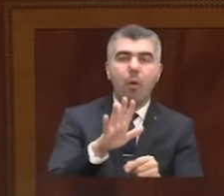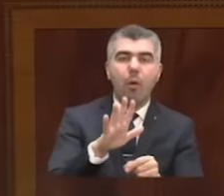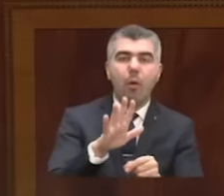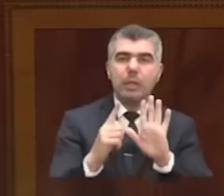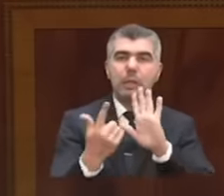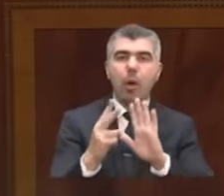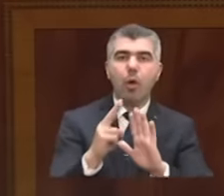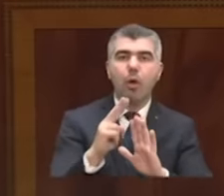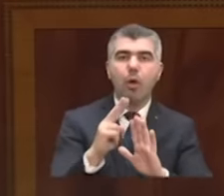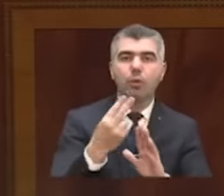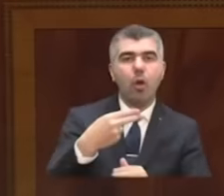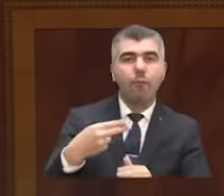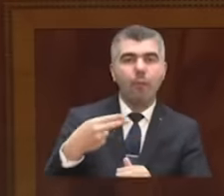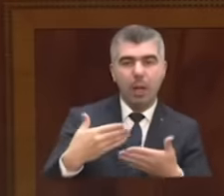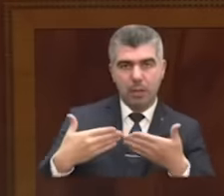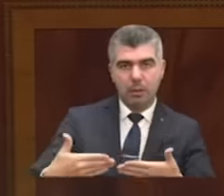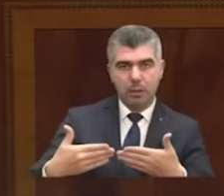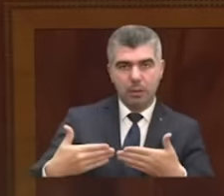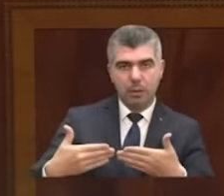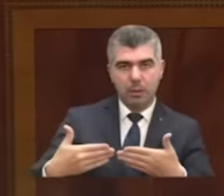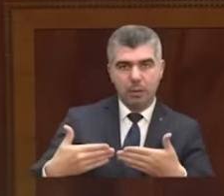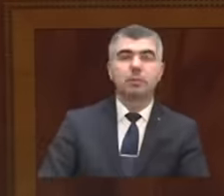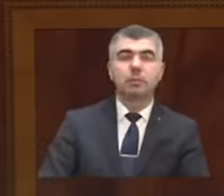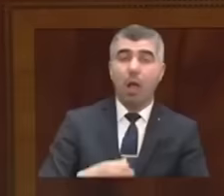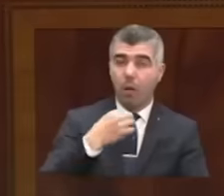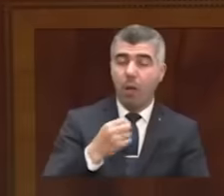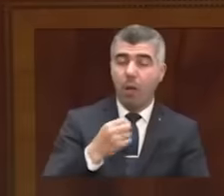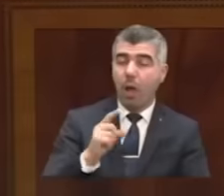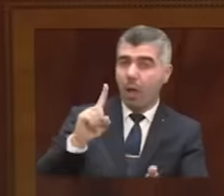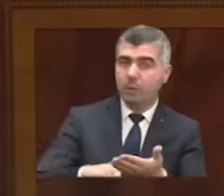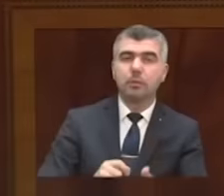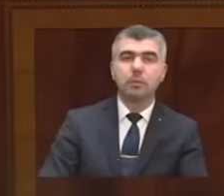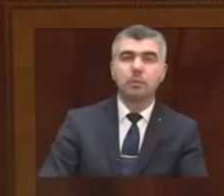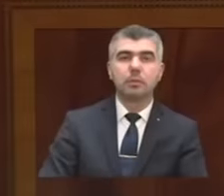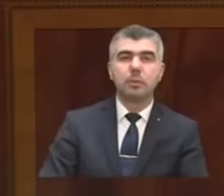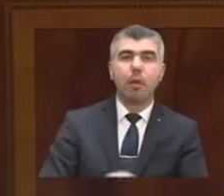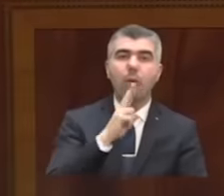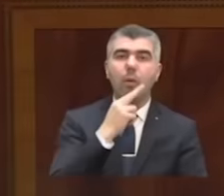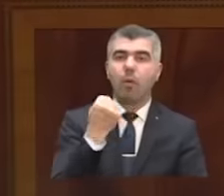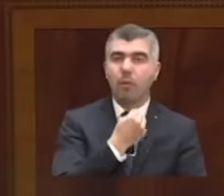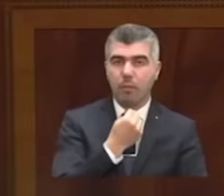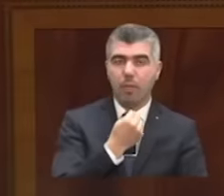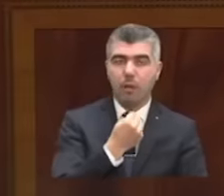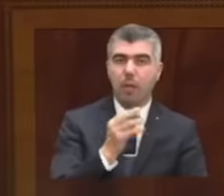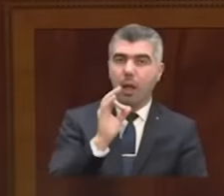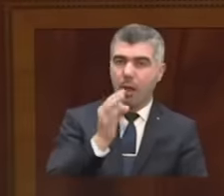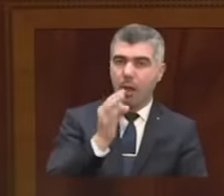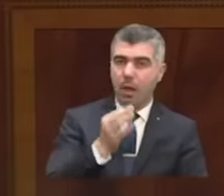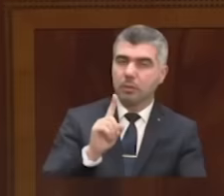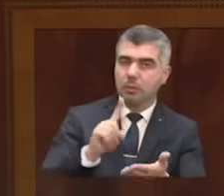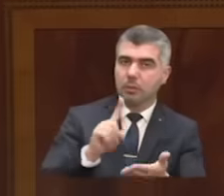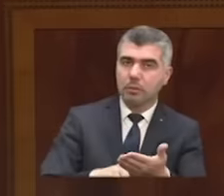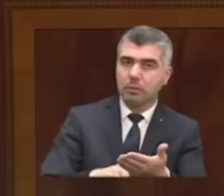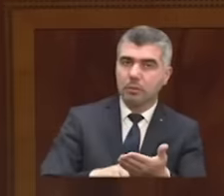المعنية بتاريخ 27 نوفمبر الماضي. أود الإشارة إلى الحرص الشديد